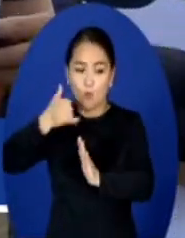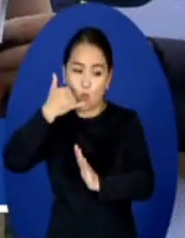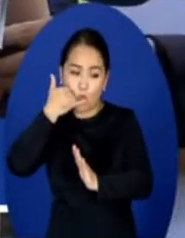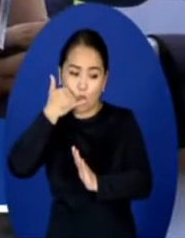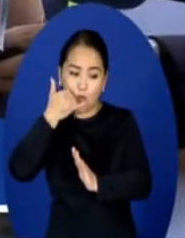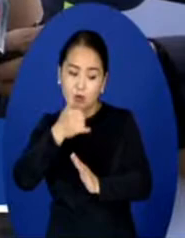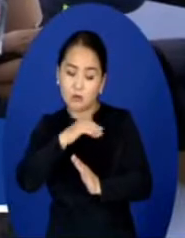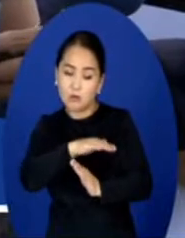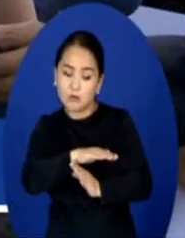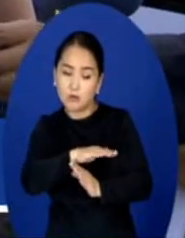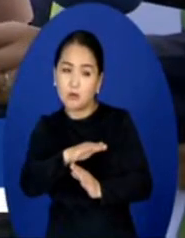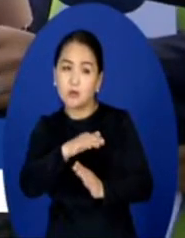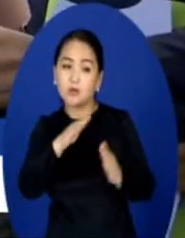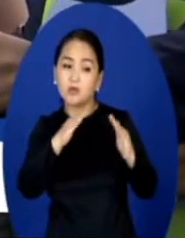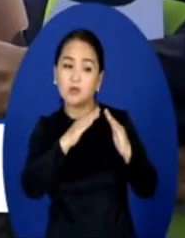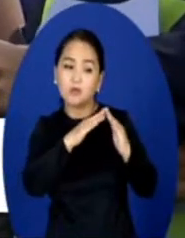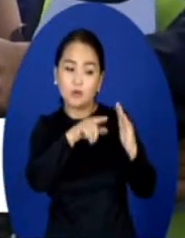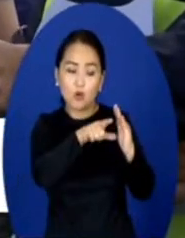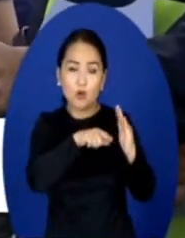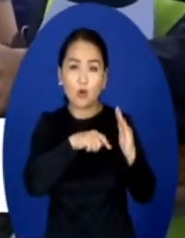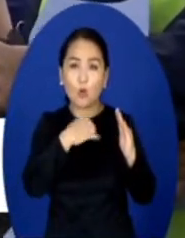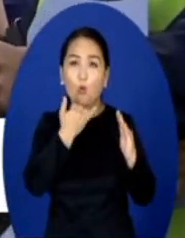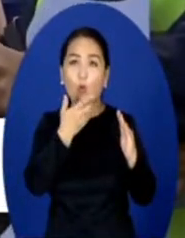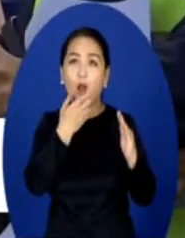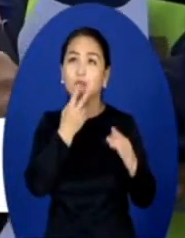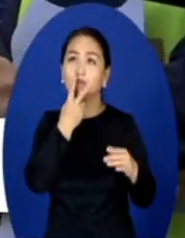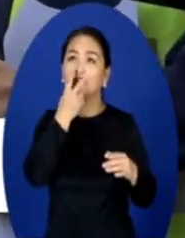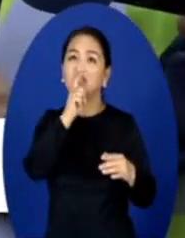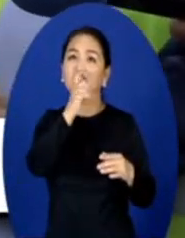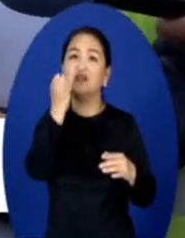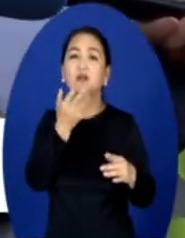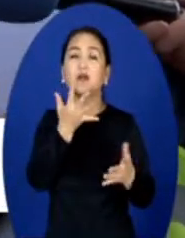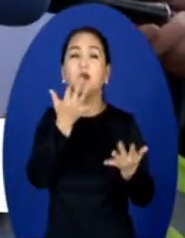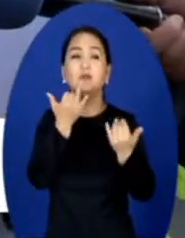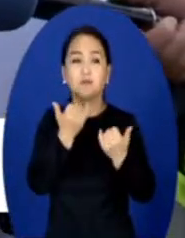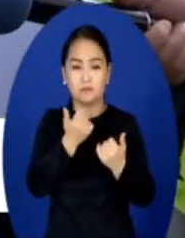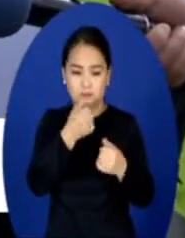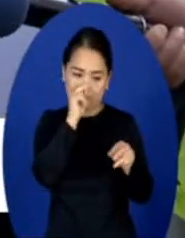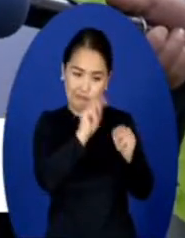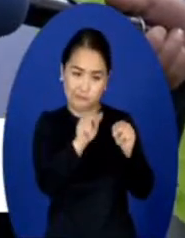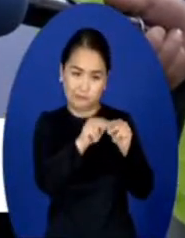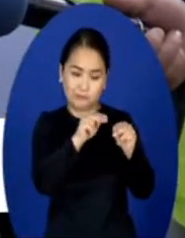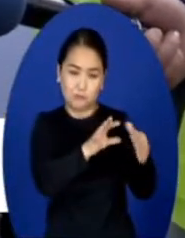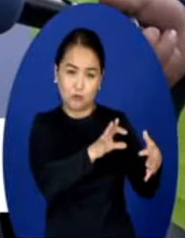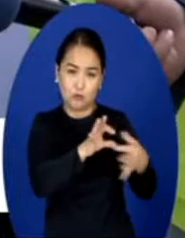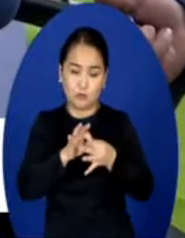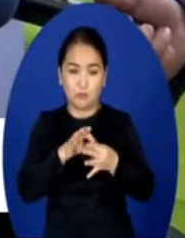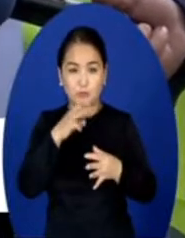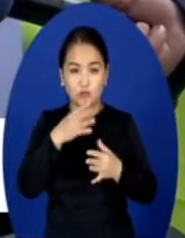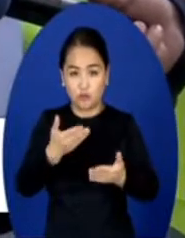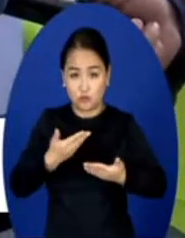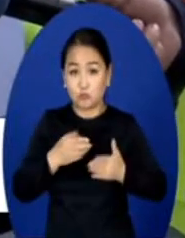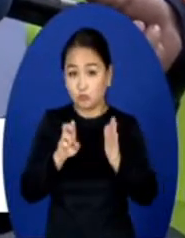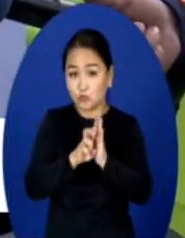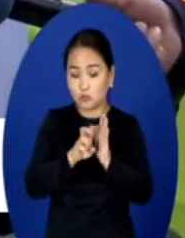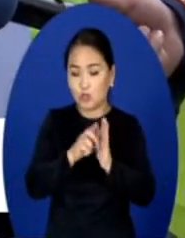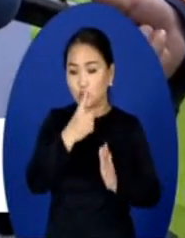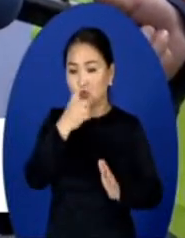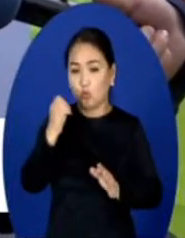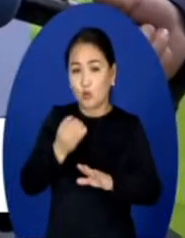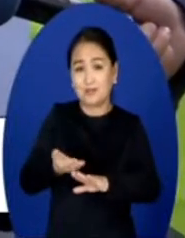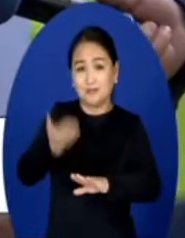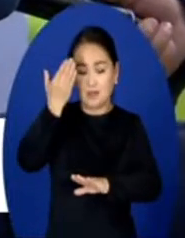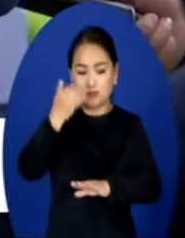утсан дээр нь тухайн гэрт нь байгаа угарын хин одоо пневмийн хэмжээ ингээд хянаад одоо хэрвээ ингээд 100-аас дээш гараа авчих юм бол одоо хүүхд